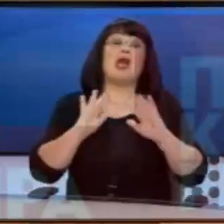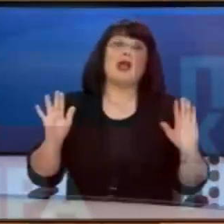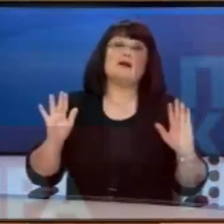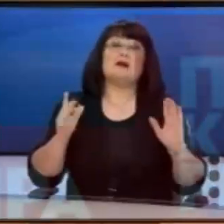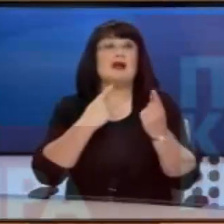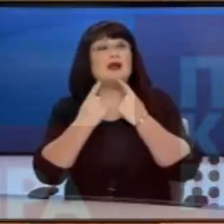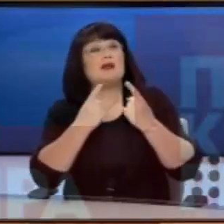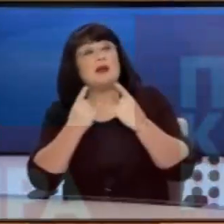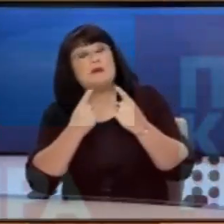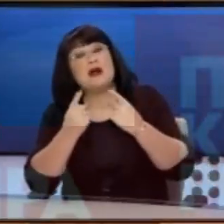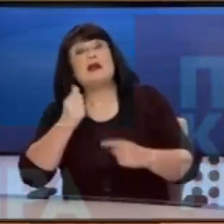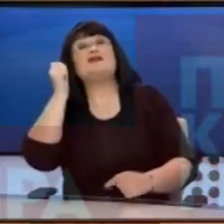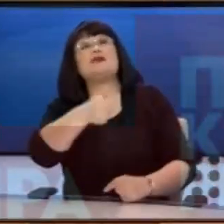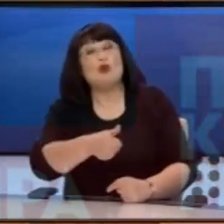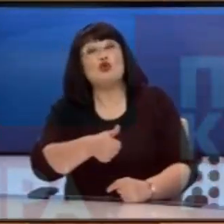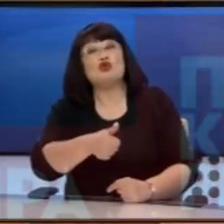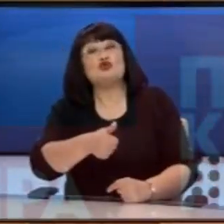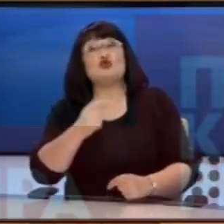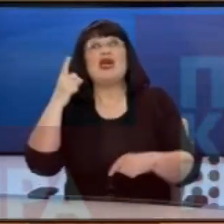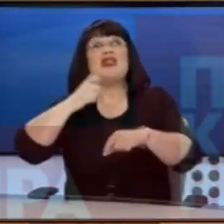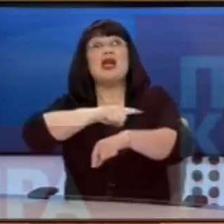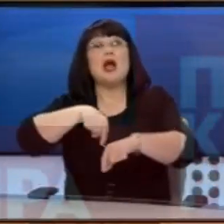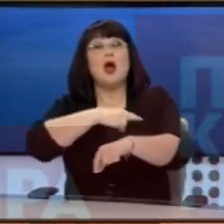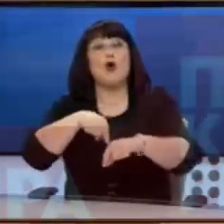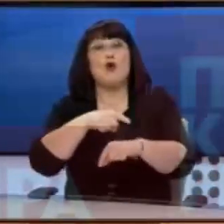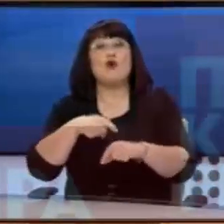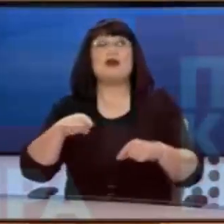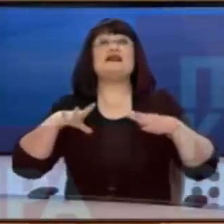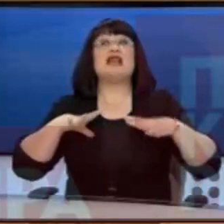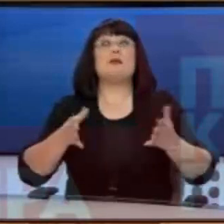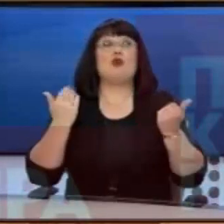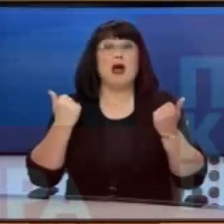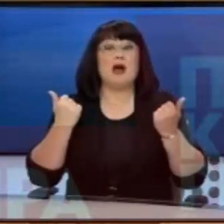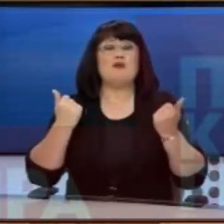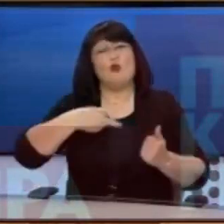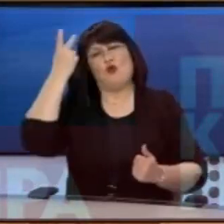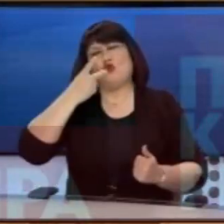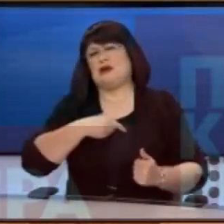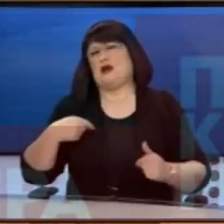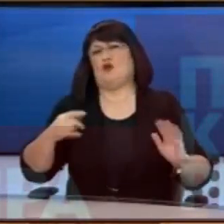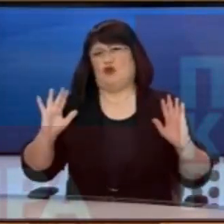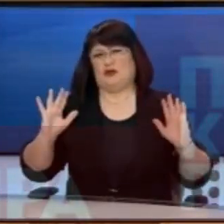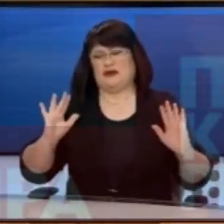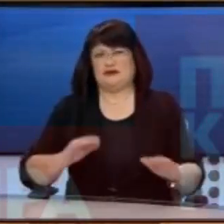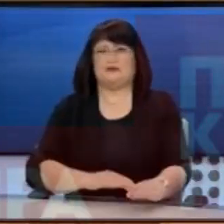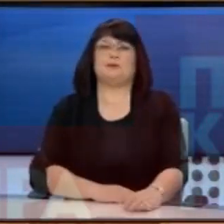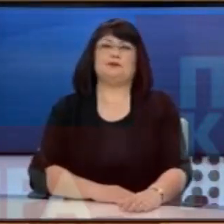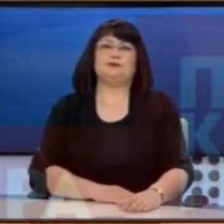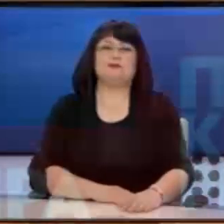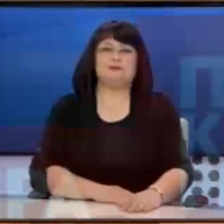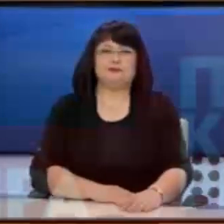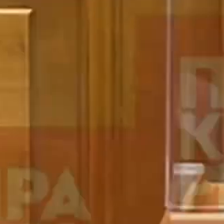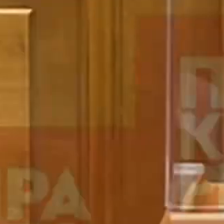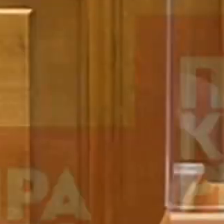θα διαπραγματευτείς μόνος σου, θα δουλεύεις 10 ώρα, δεν θα παίρνεις ρεπό, θα στα δίνει όποτε θέλει ο εργοδότης. Δεν